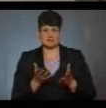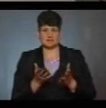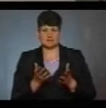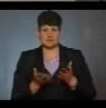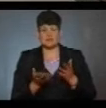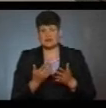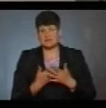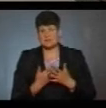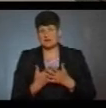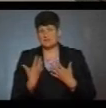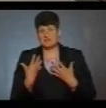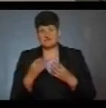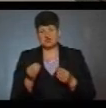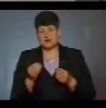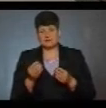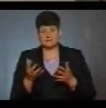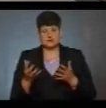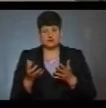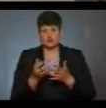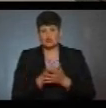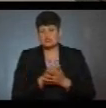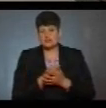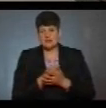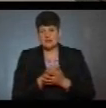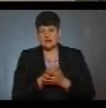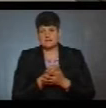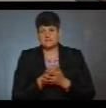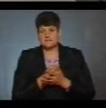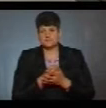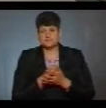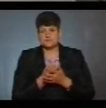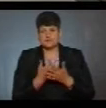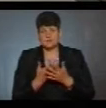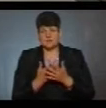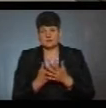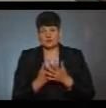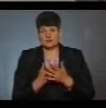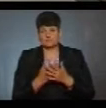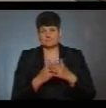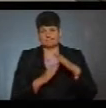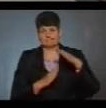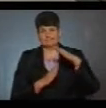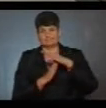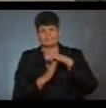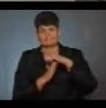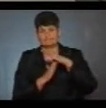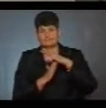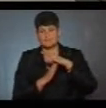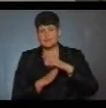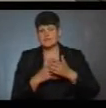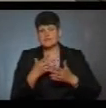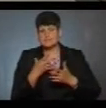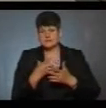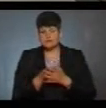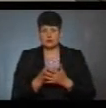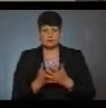напевне, досягла, можливо, ну, це буде, можливо, досить голосно говорити, але, напевне, певної якоїсь стелі свого,